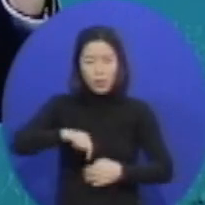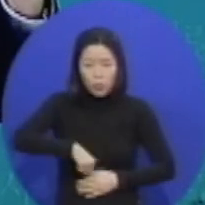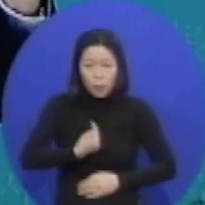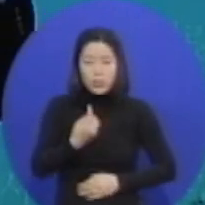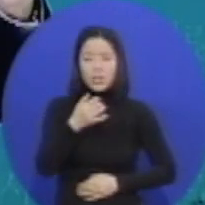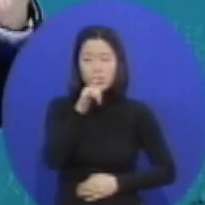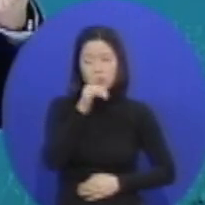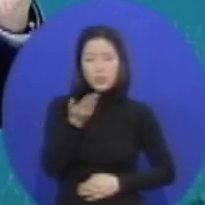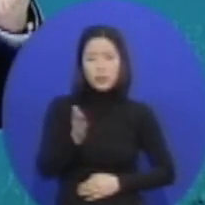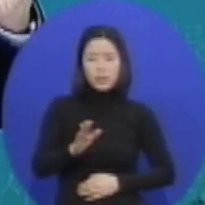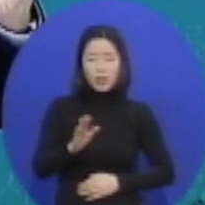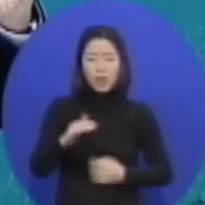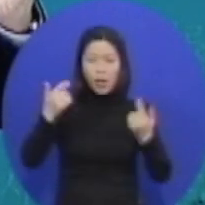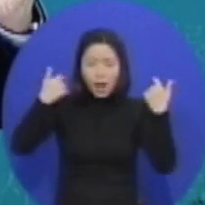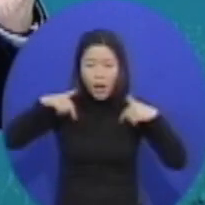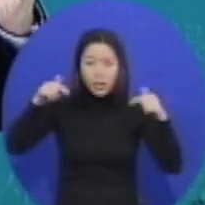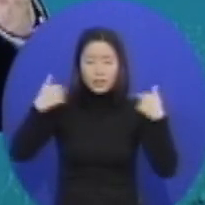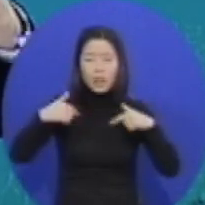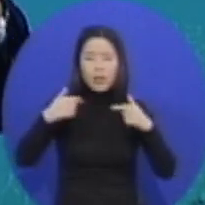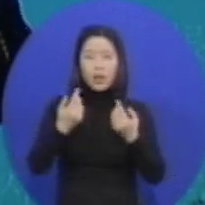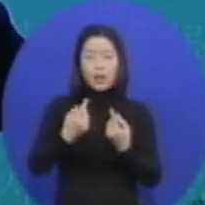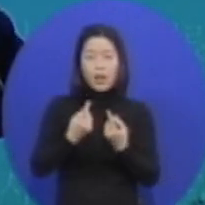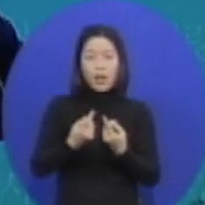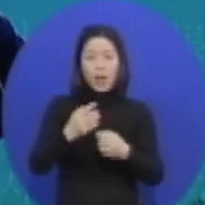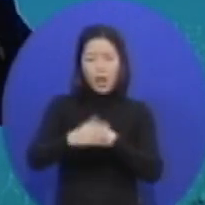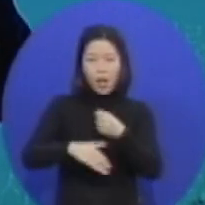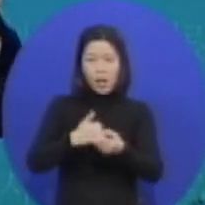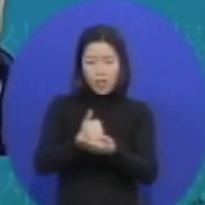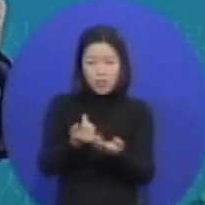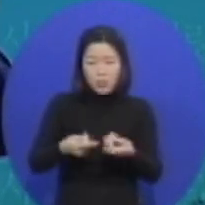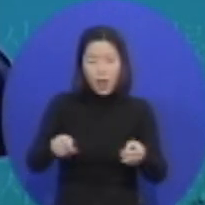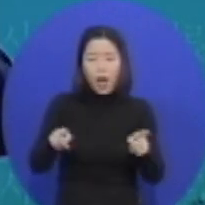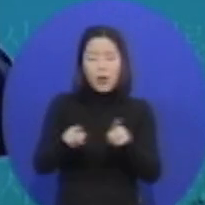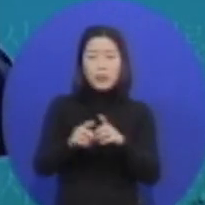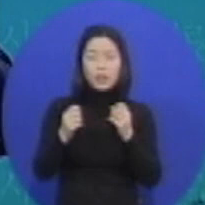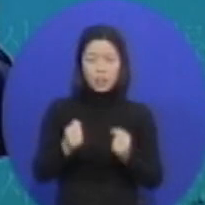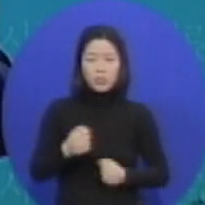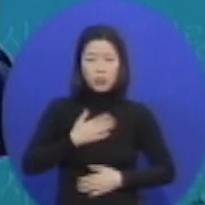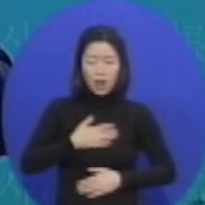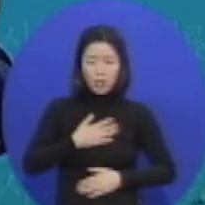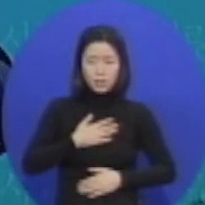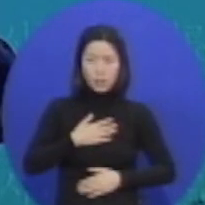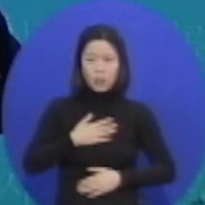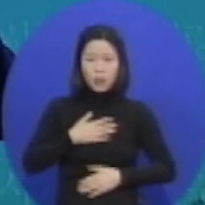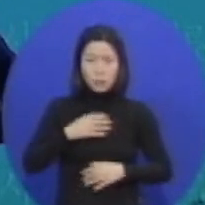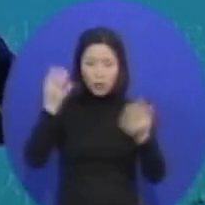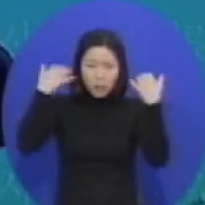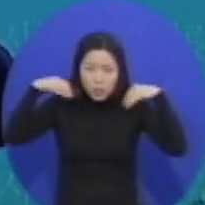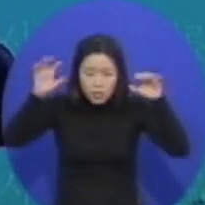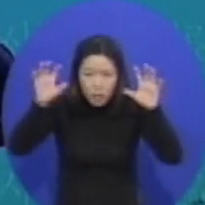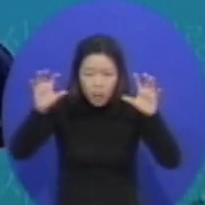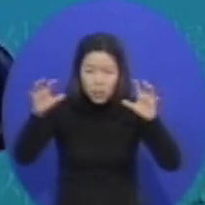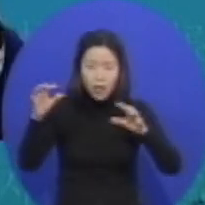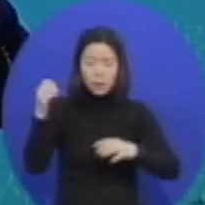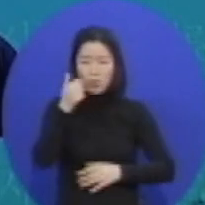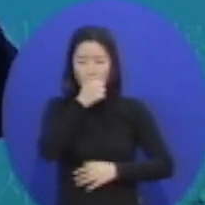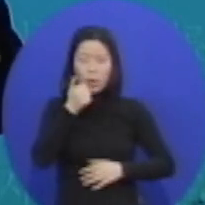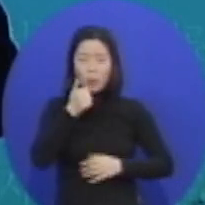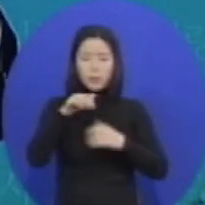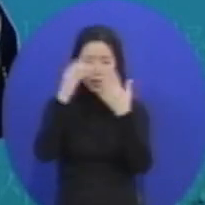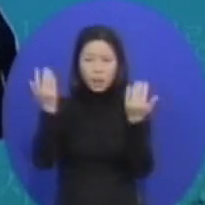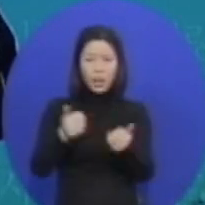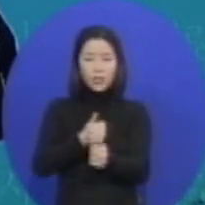계시다는 것을 그는 알았어요 그래서 사자도 이기고 곰도 이게 썼어요 근데 지금 이